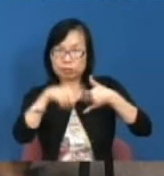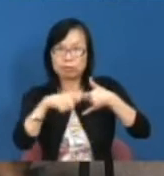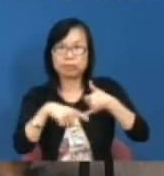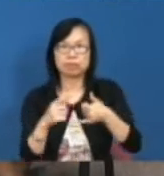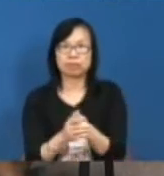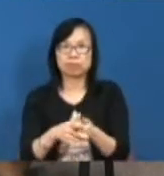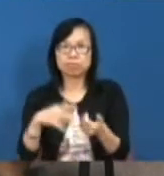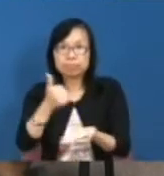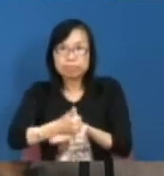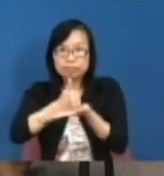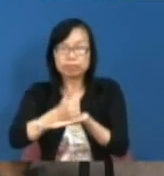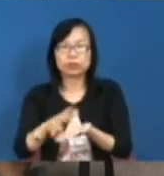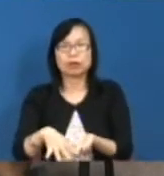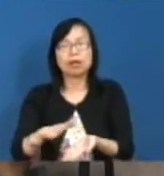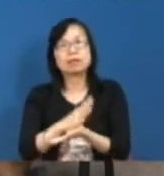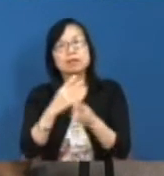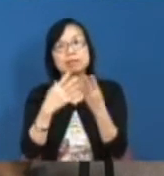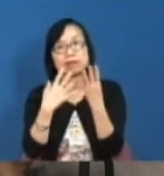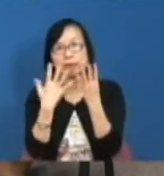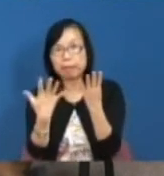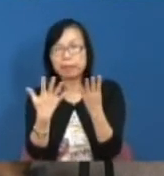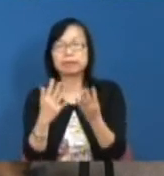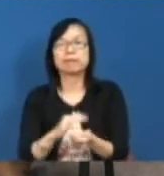了45年啫，今日佢嘅